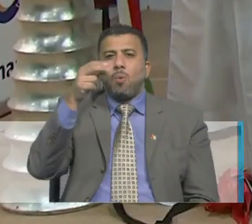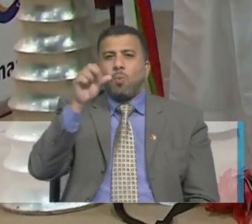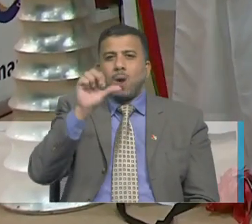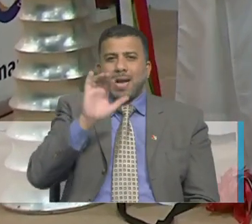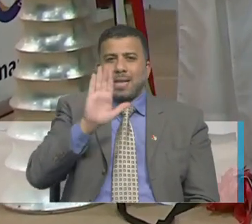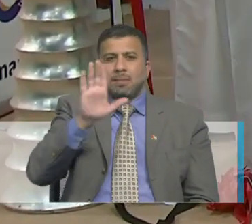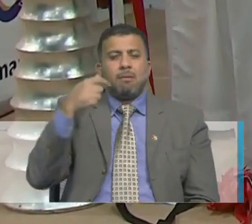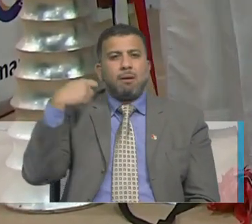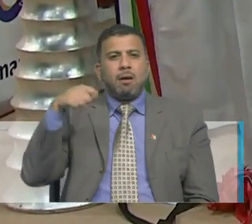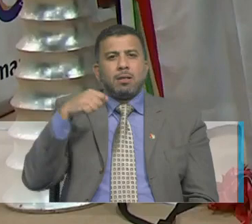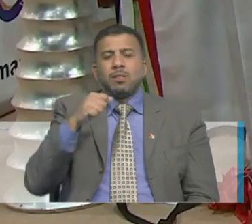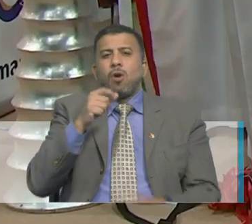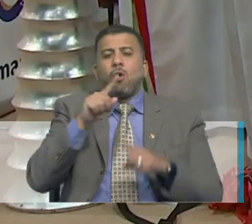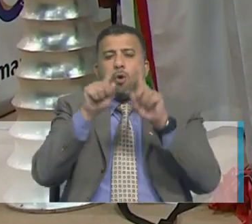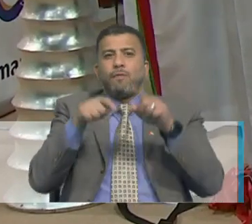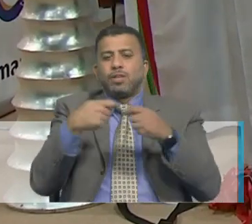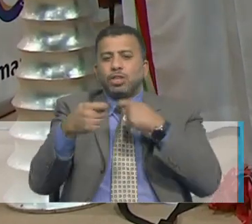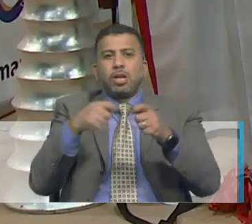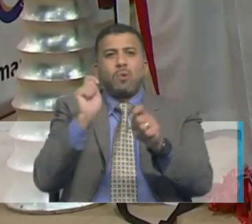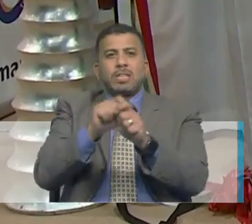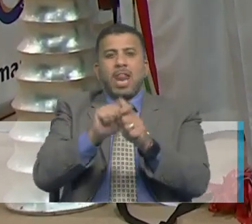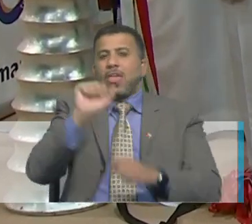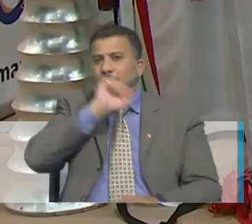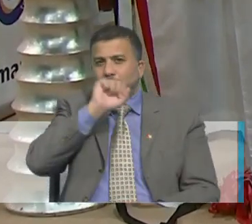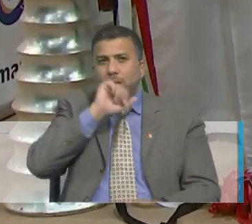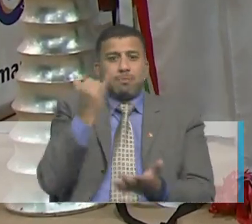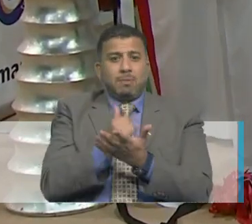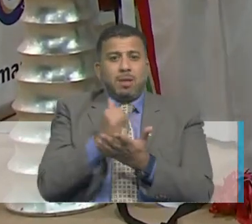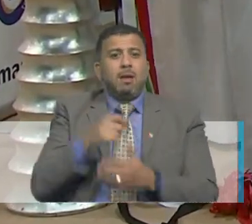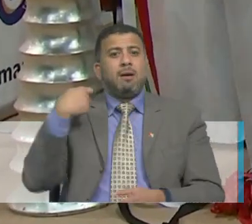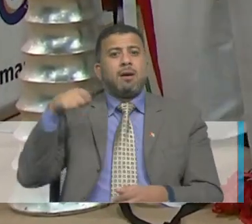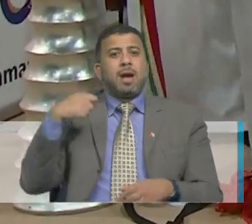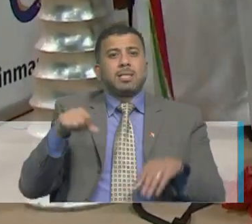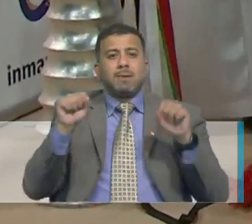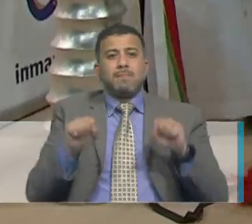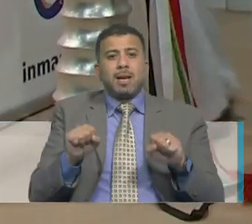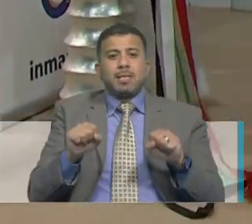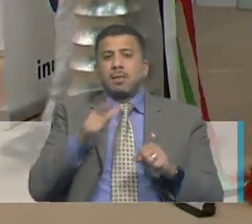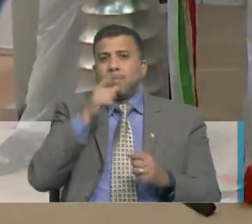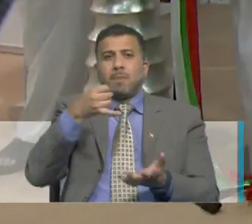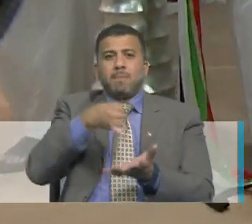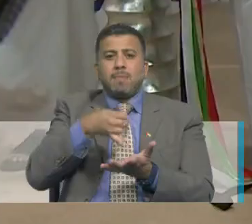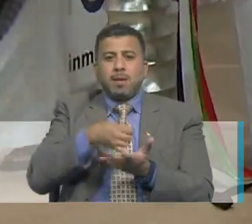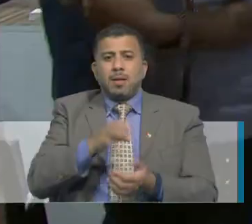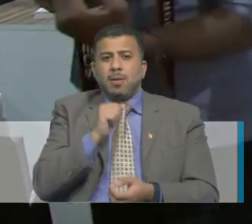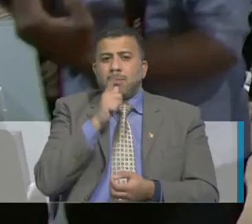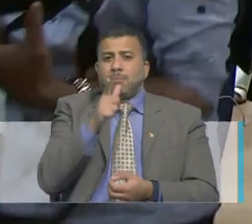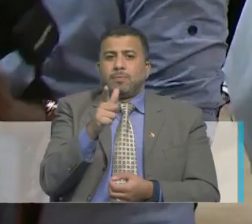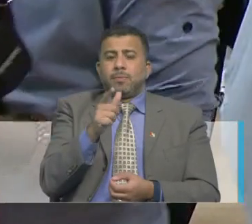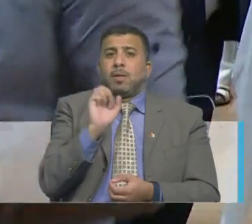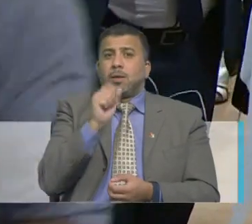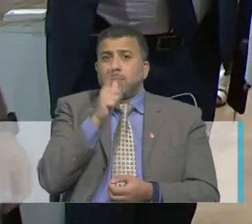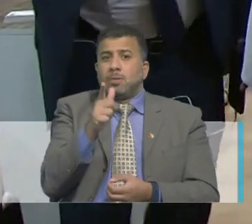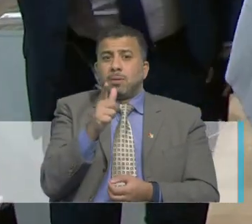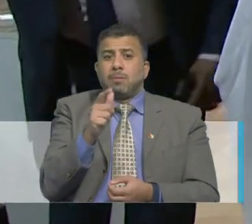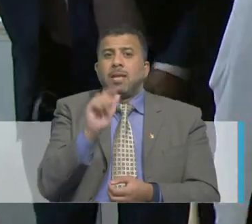رئيس مجلس إدارة غرفة تجارة وصناعة الشارقة، رئيس مجلس إدارة مركز إكسبو الشارقة،